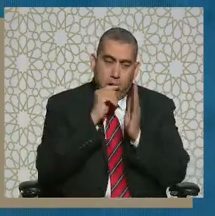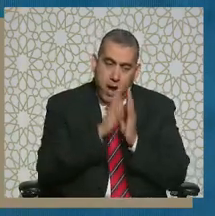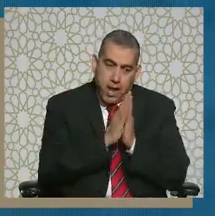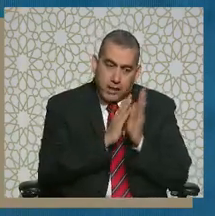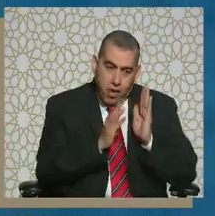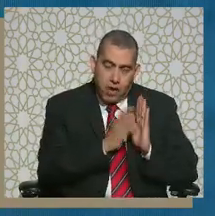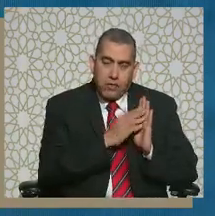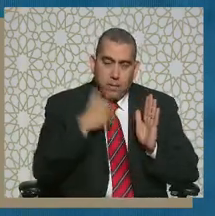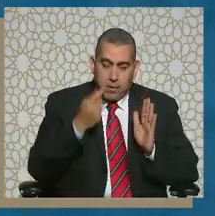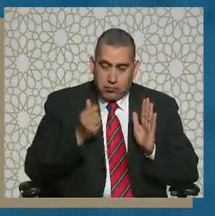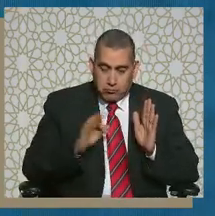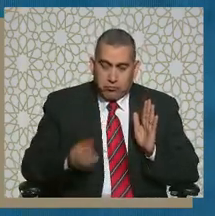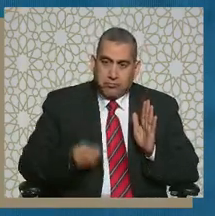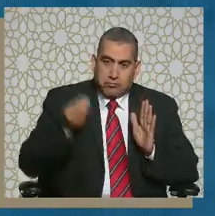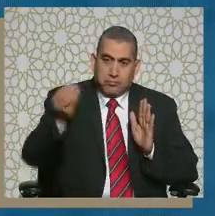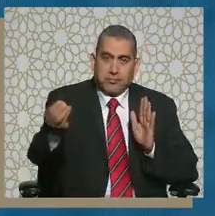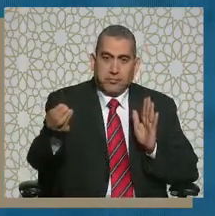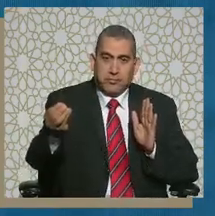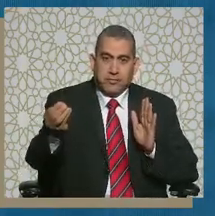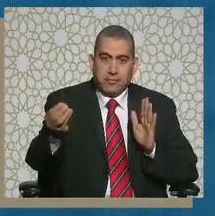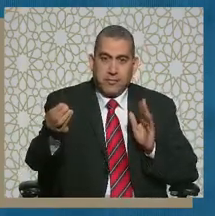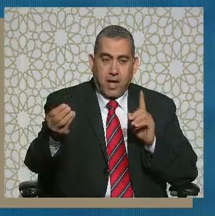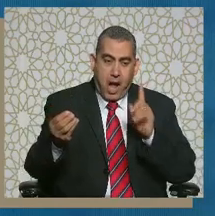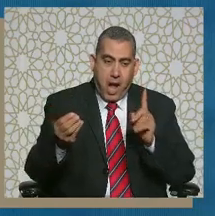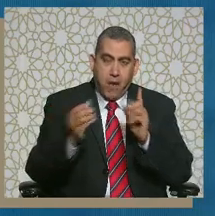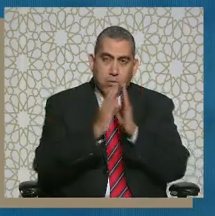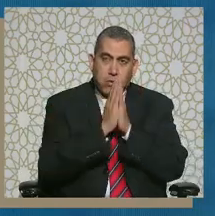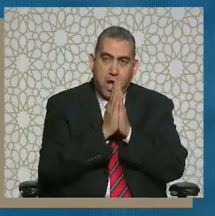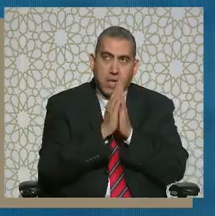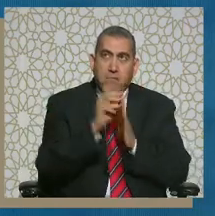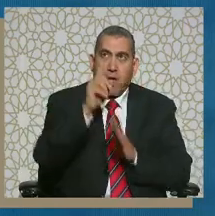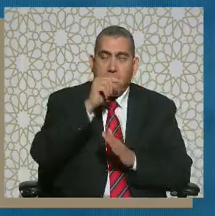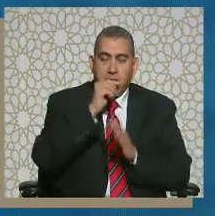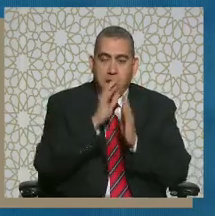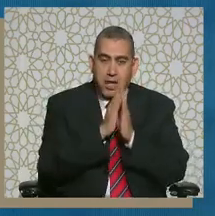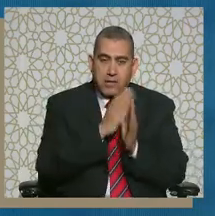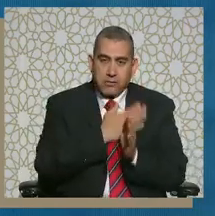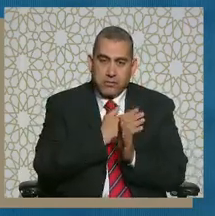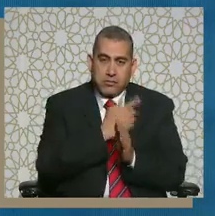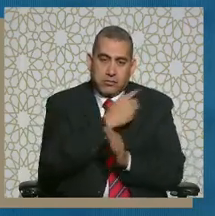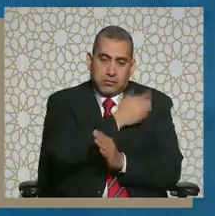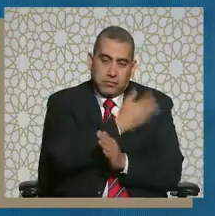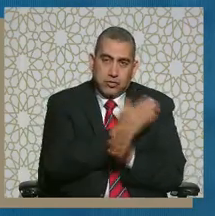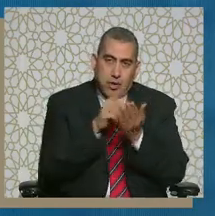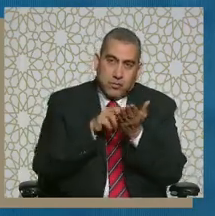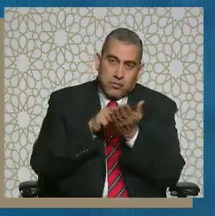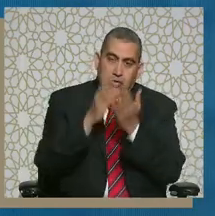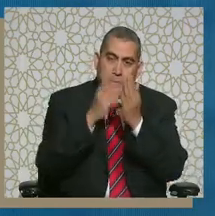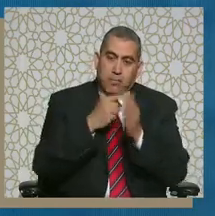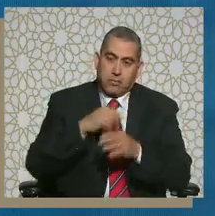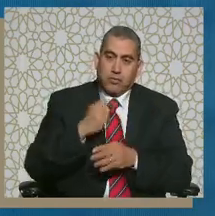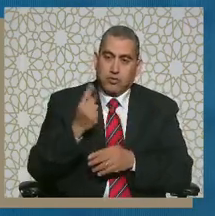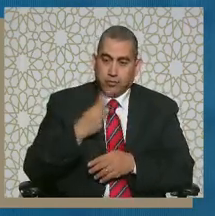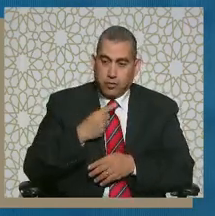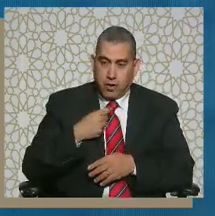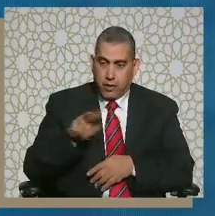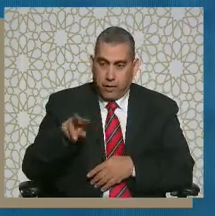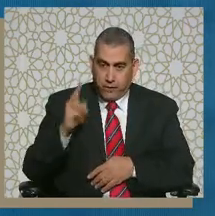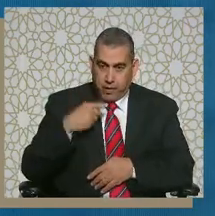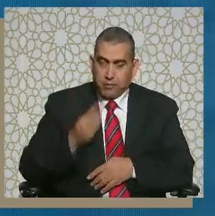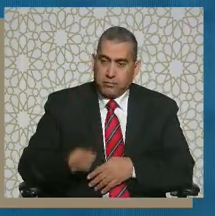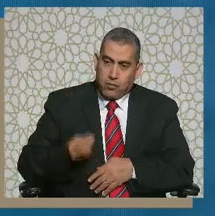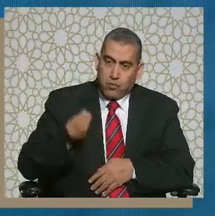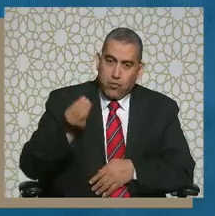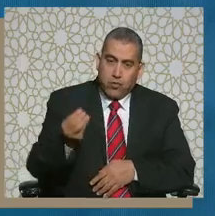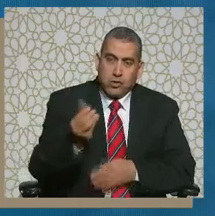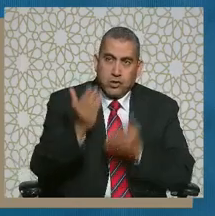وتعالى ورد المال يبقى انت تتوب الى الله سبحانه وتعالى وتسعى الى رد المال الى صاحبه وان شاء الله ربنا